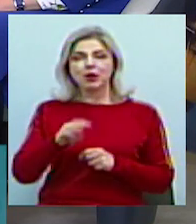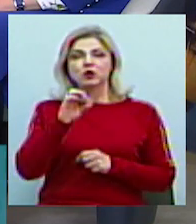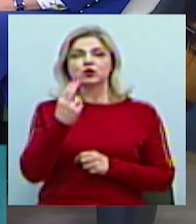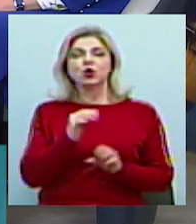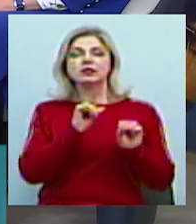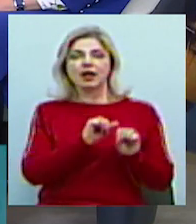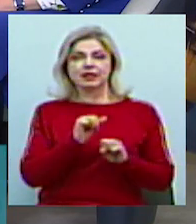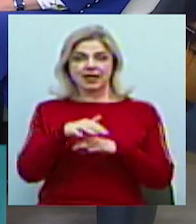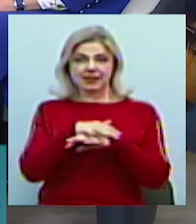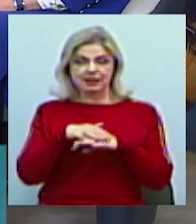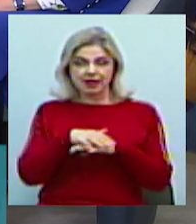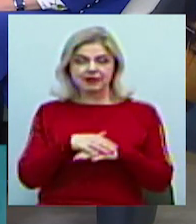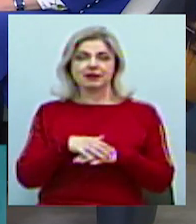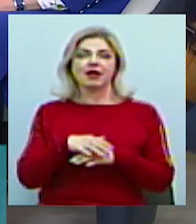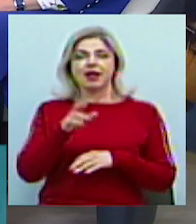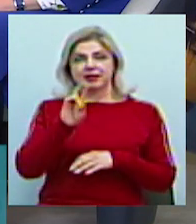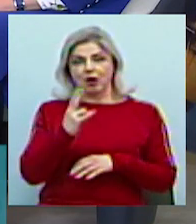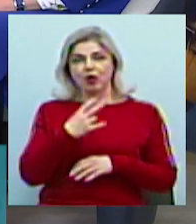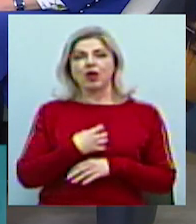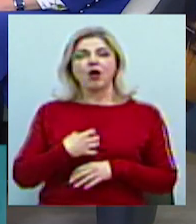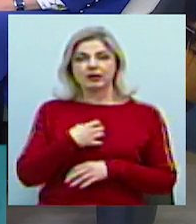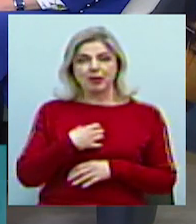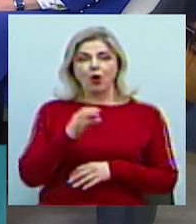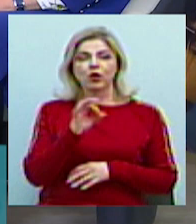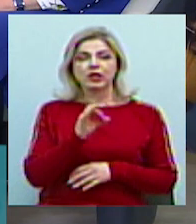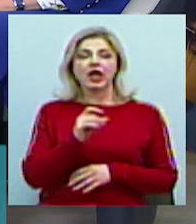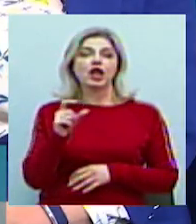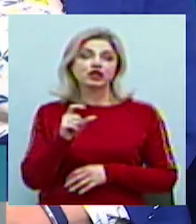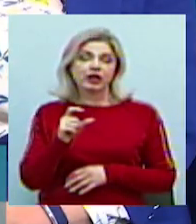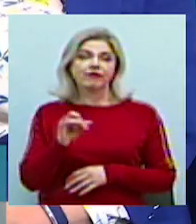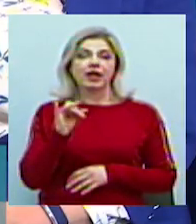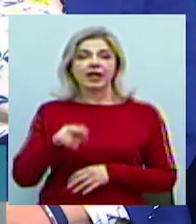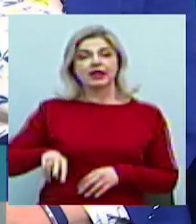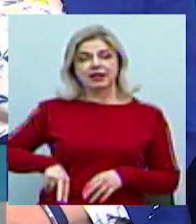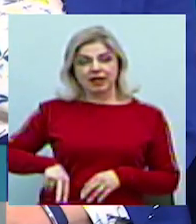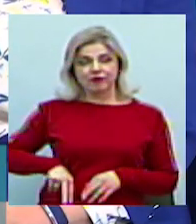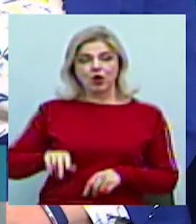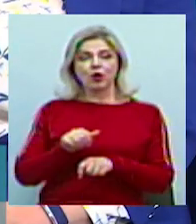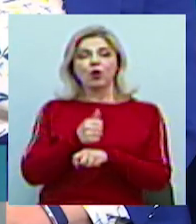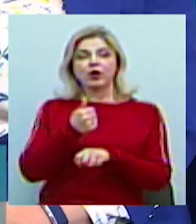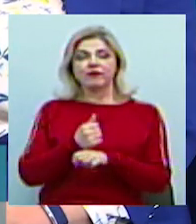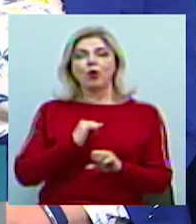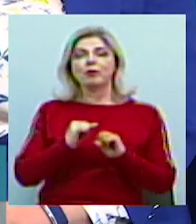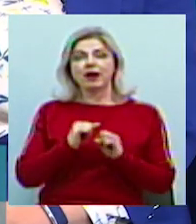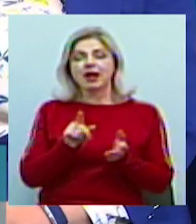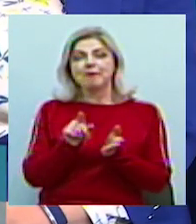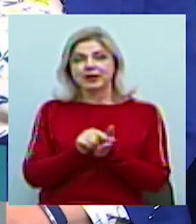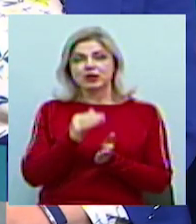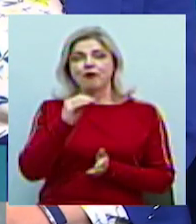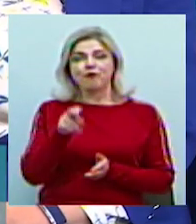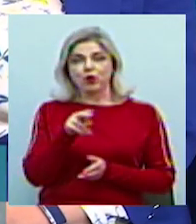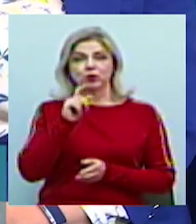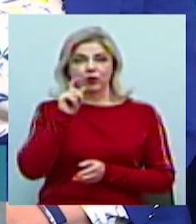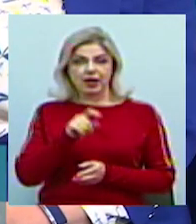населення Миколаївської обласної державної адміністрації Оксана Єльчиєва та директорка Головного управління Пенсійного фонду